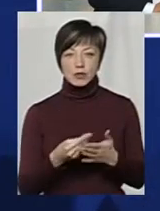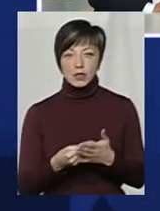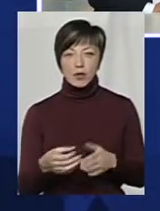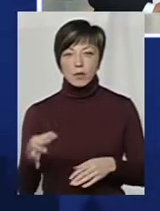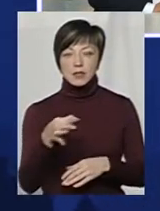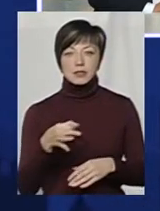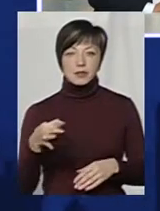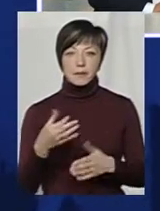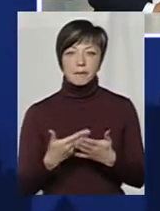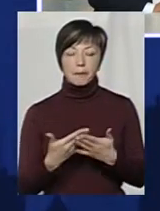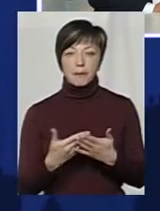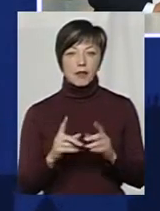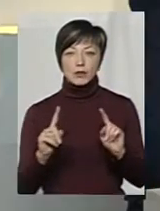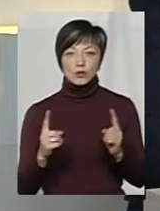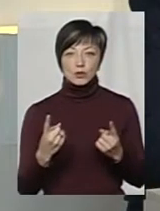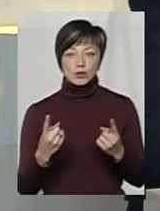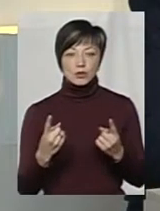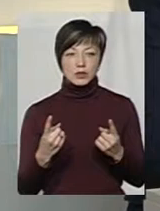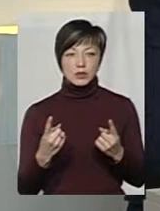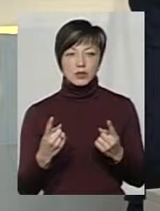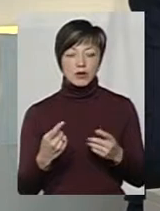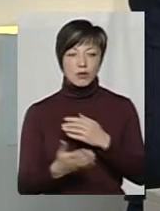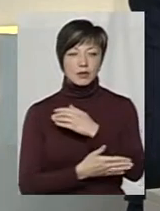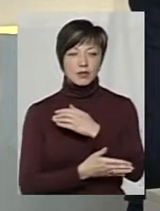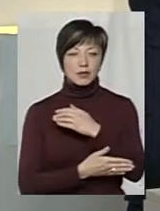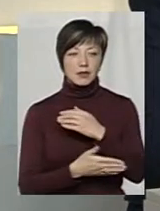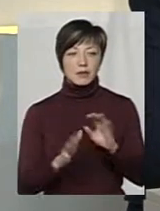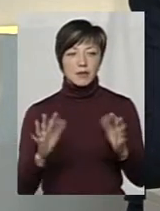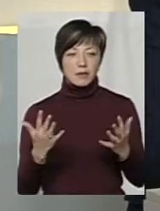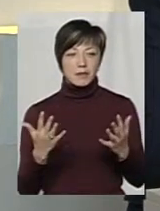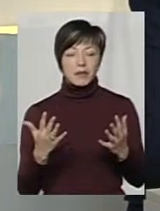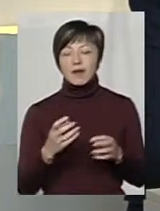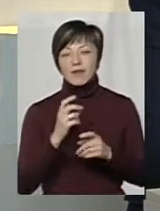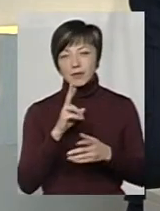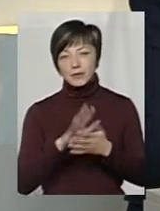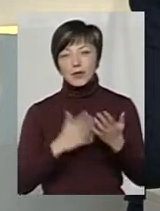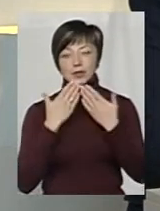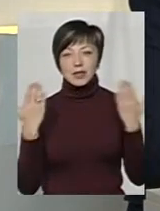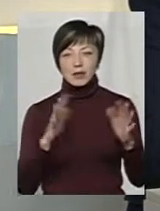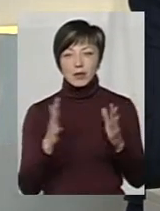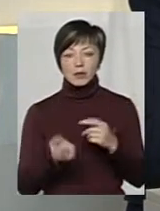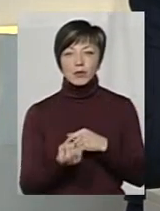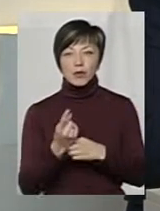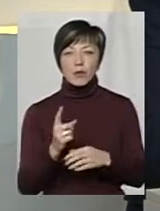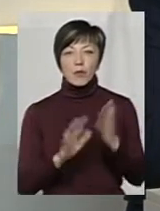ну, скажімо так, не дуже там воно, десь в останній момент появилось, але по